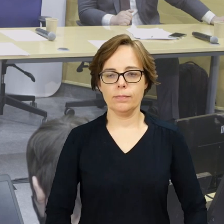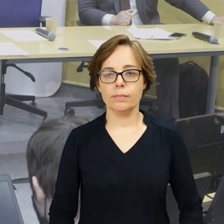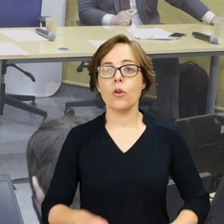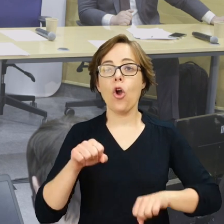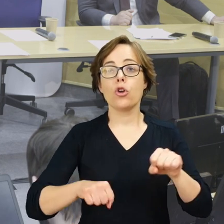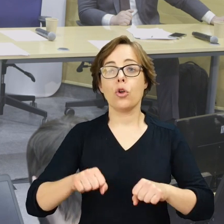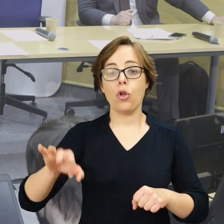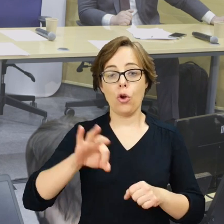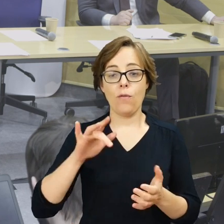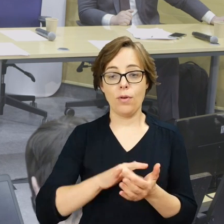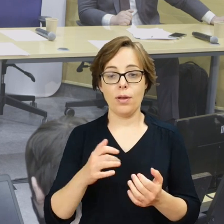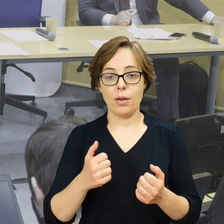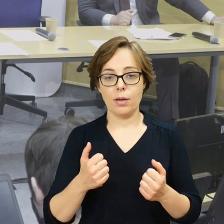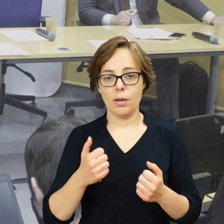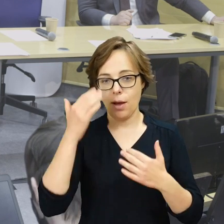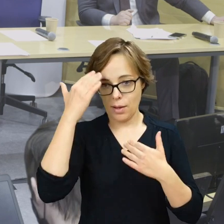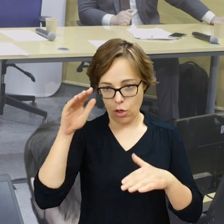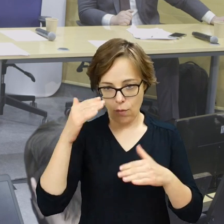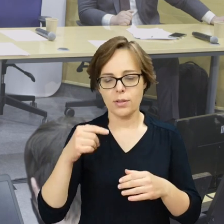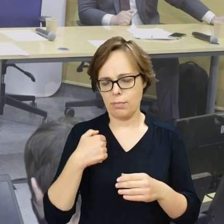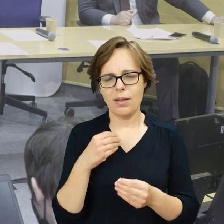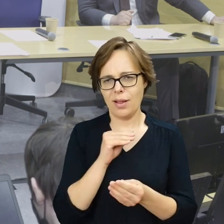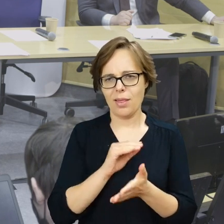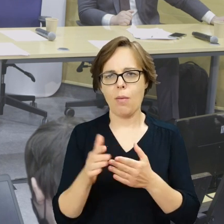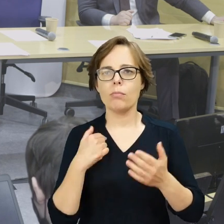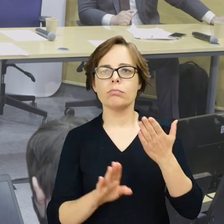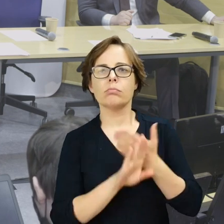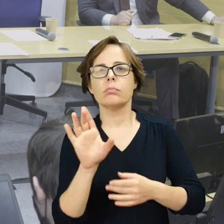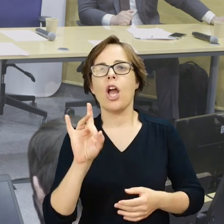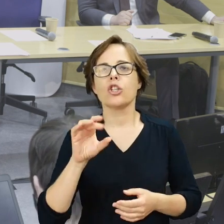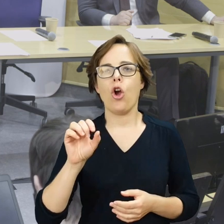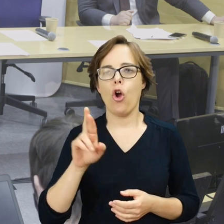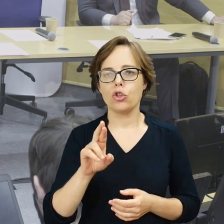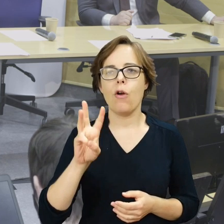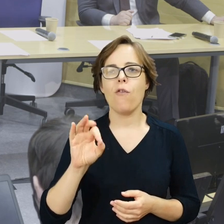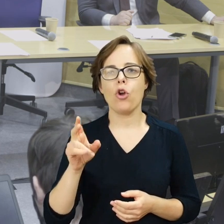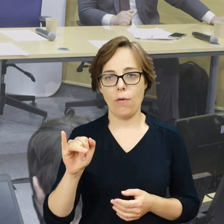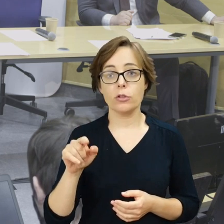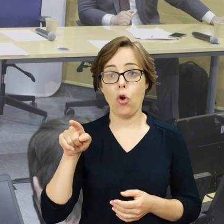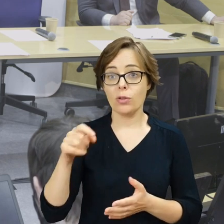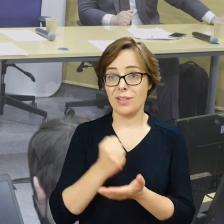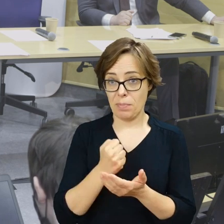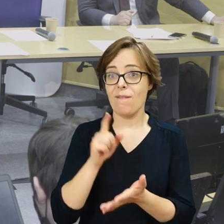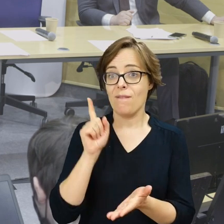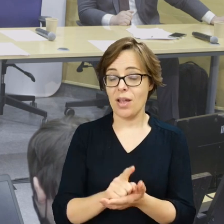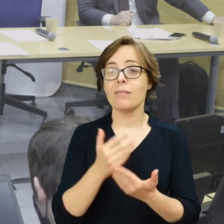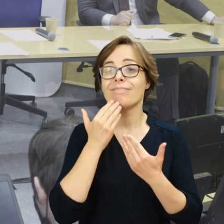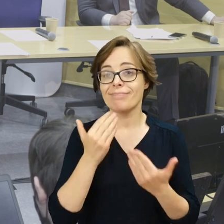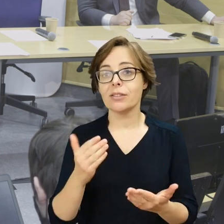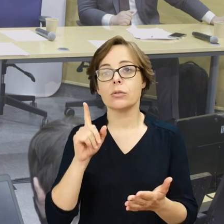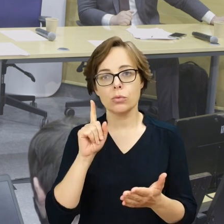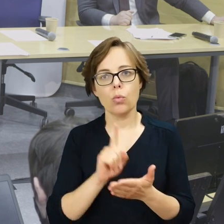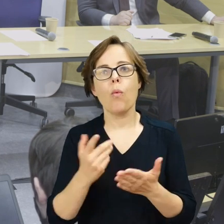Katowicach Grzegorza Wójkowskiego, który wygrał tą sprawę dzięki temu, że złożył wniosek o udostępnienie